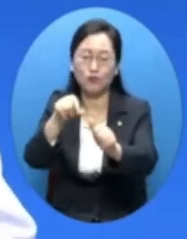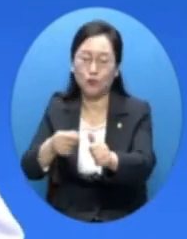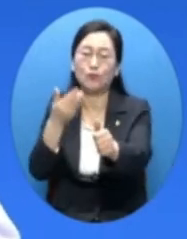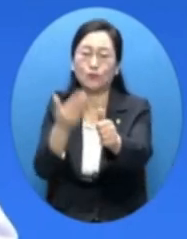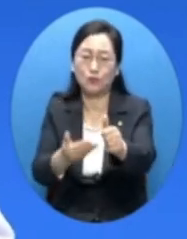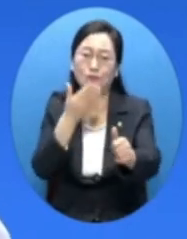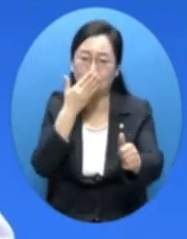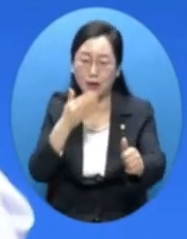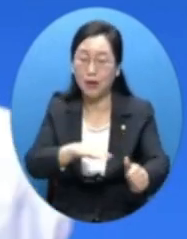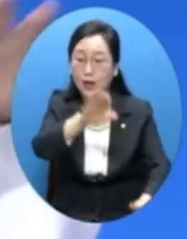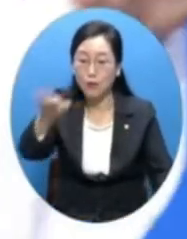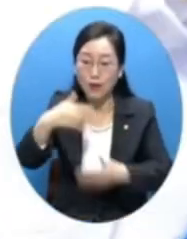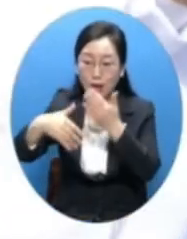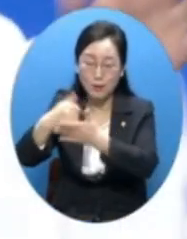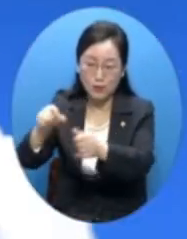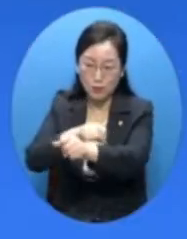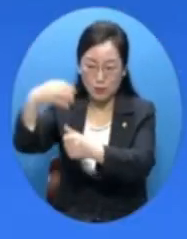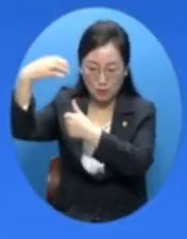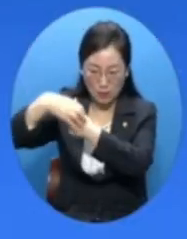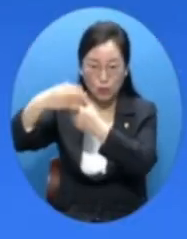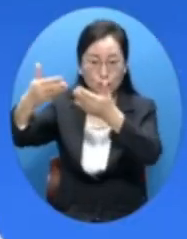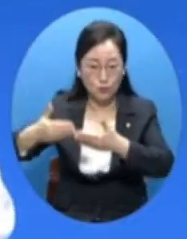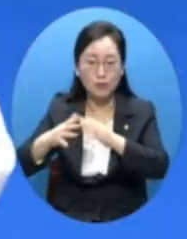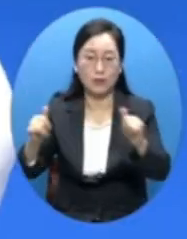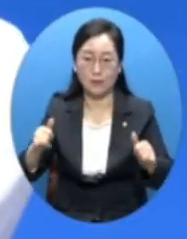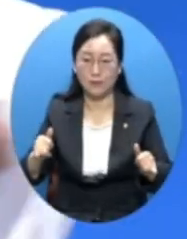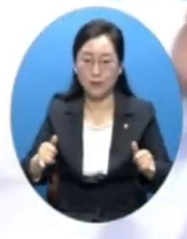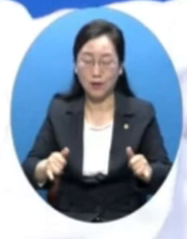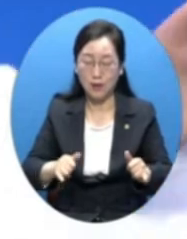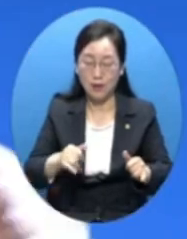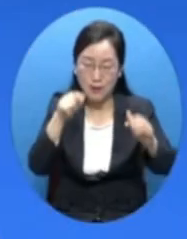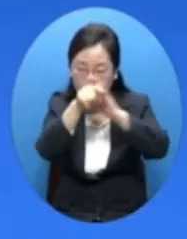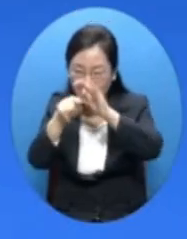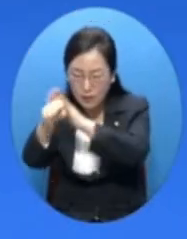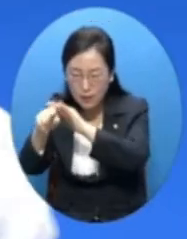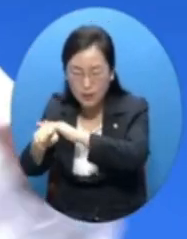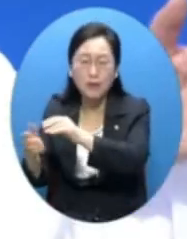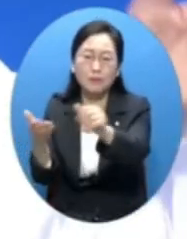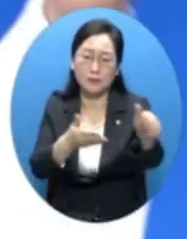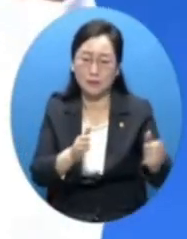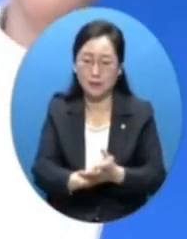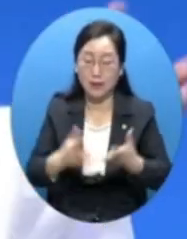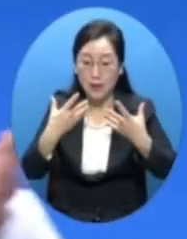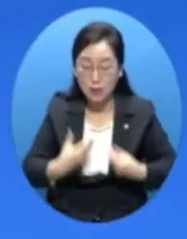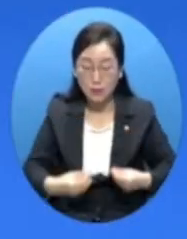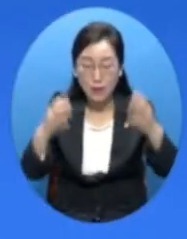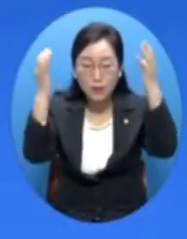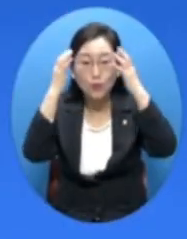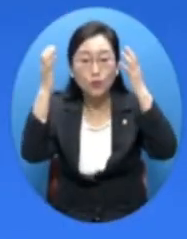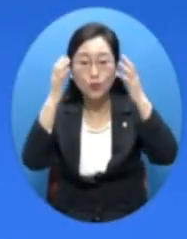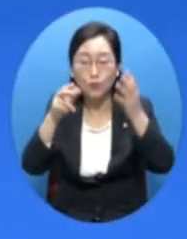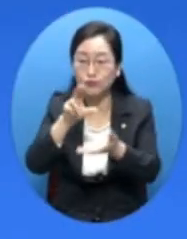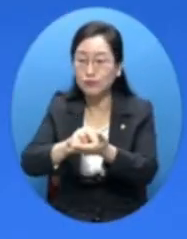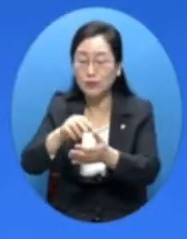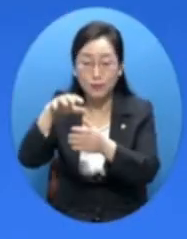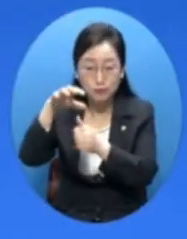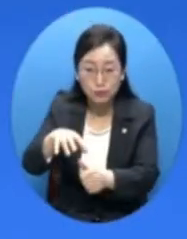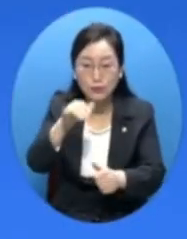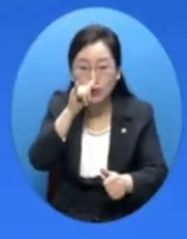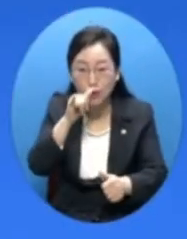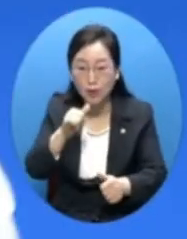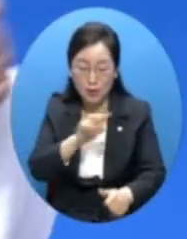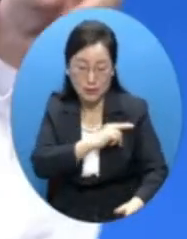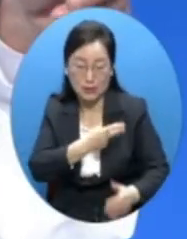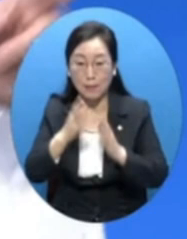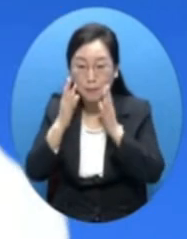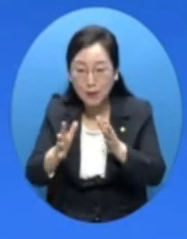우리는 사명자입니다. 우리가 가야 됩니다. 우리 주변에 있는 모든 사람에게 가야 됩니다. 절망에 처한 사람, 고통에 처한 사람, 문제 가운데 있는 사람, 이단에 빠진